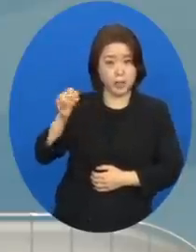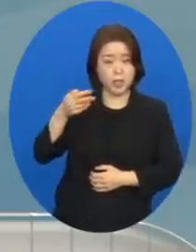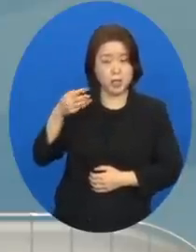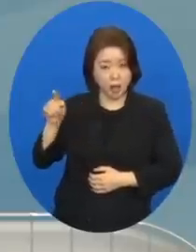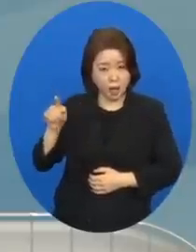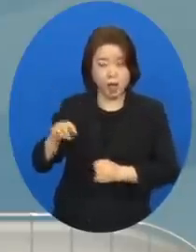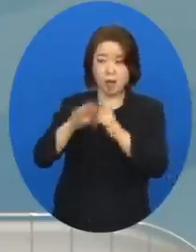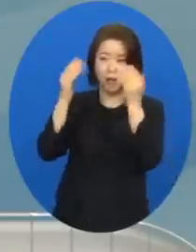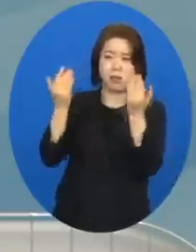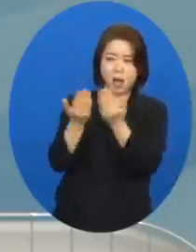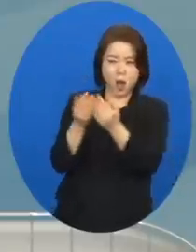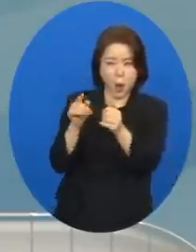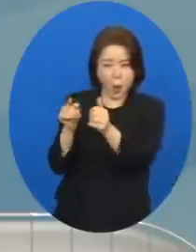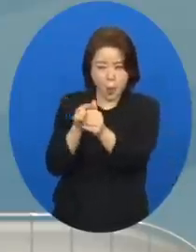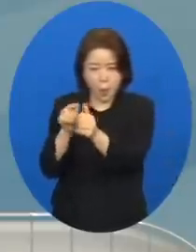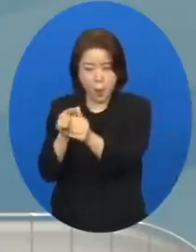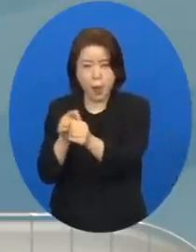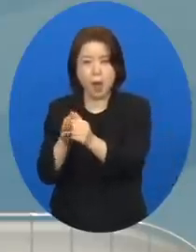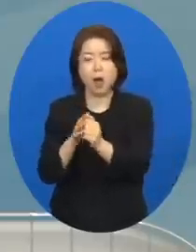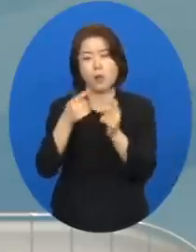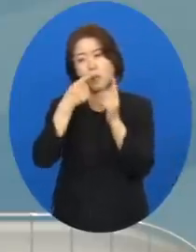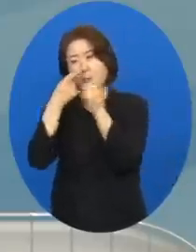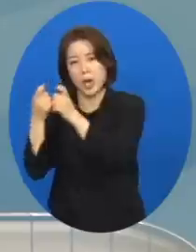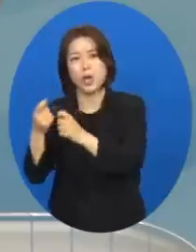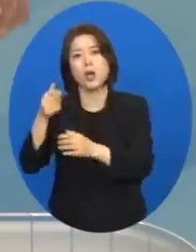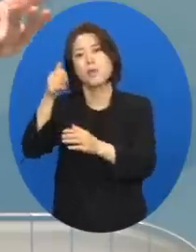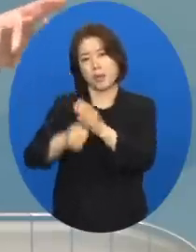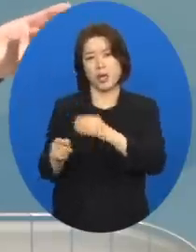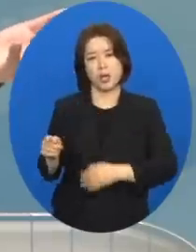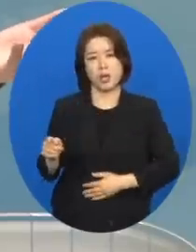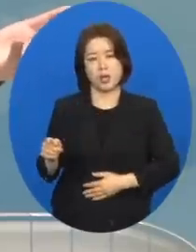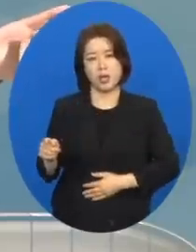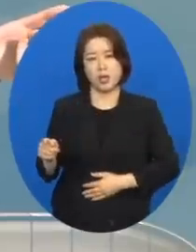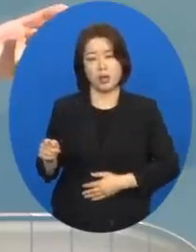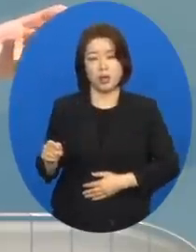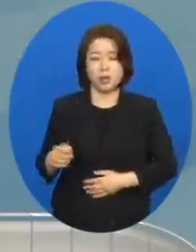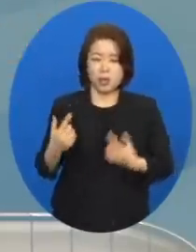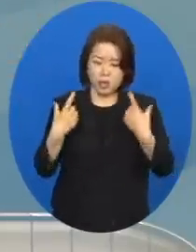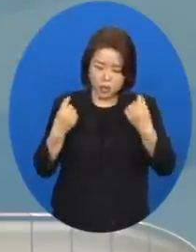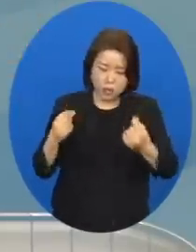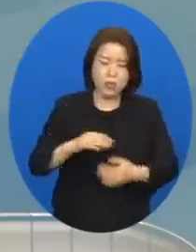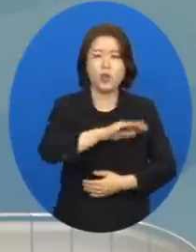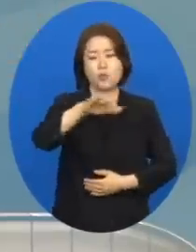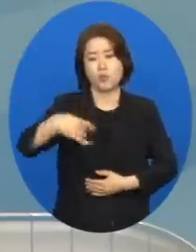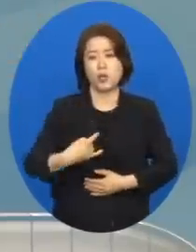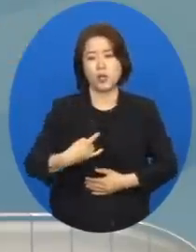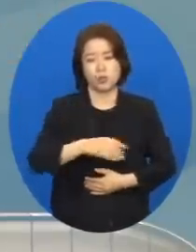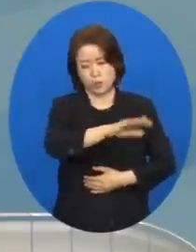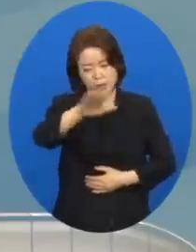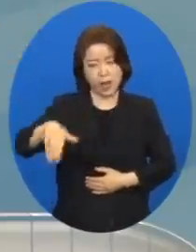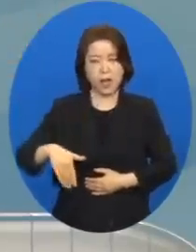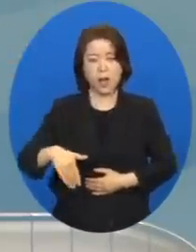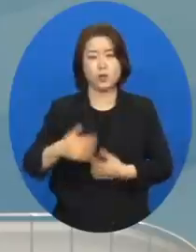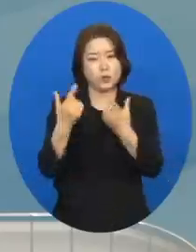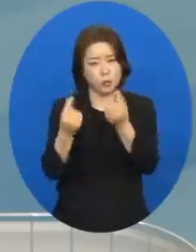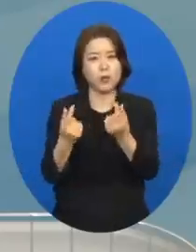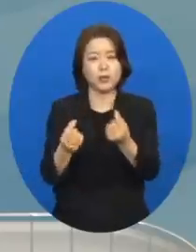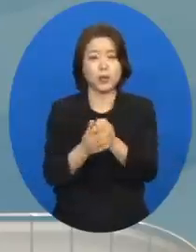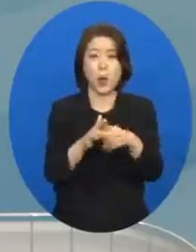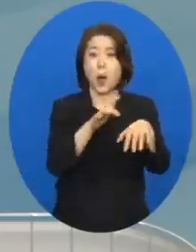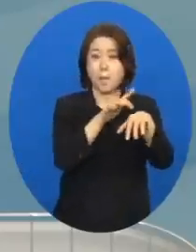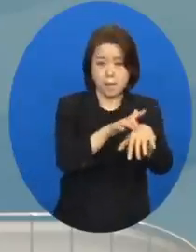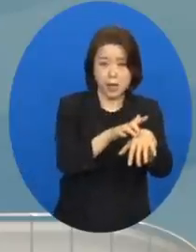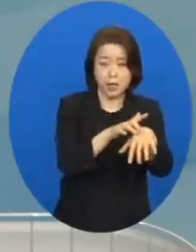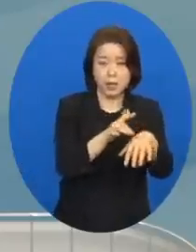그를 사로잡아 무너뜨렸습니다. 우리들에게도 마찬가지입니다. 우리 모두에게도 마귀가